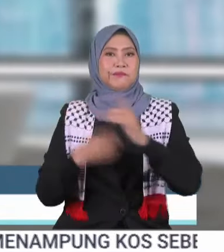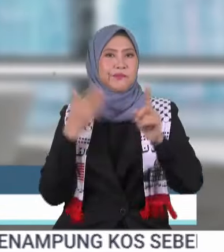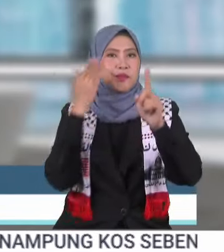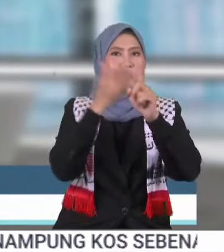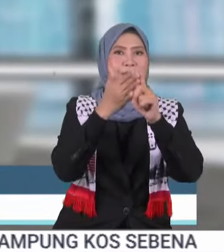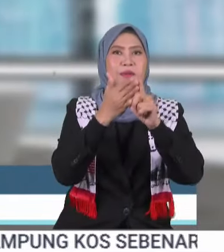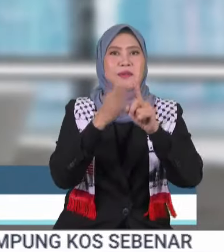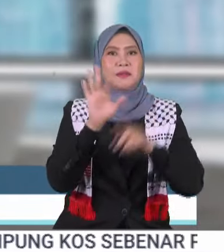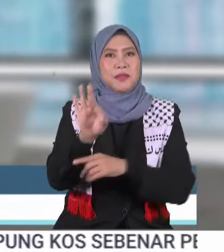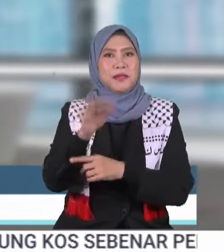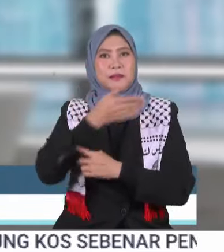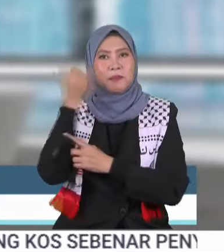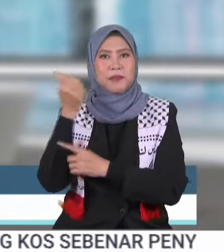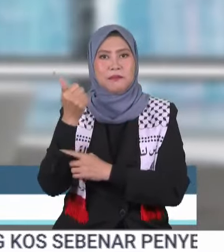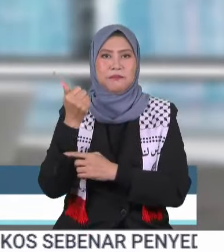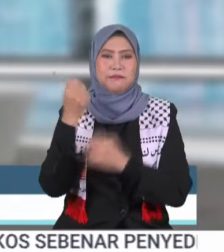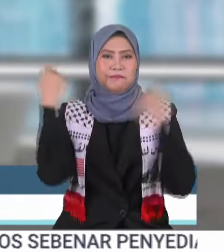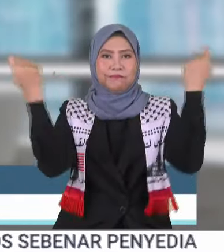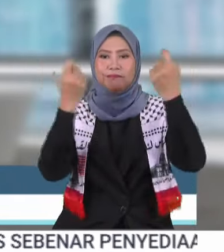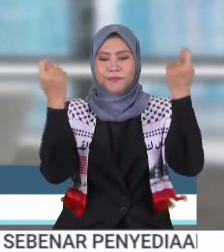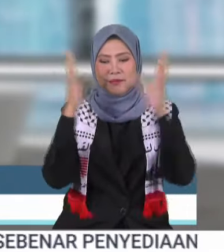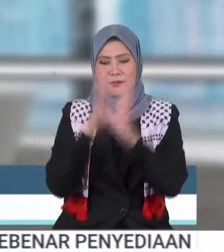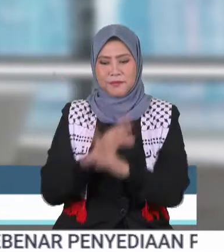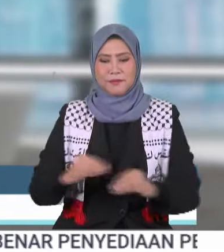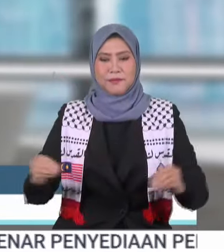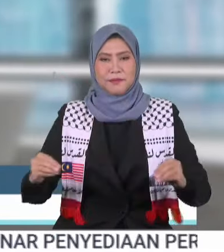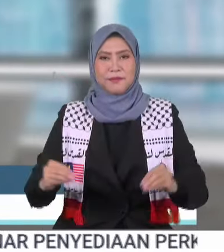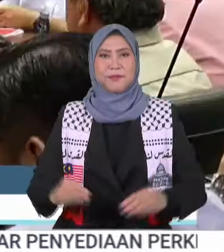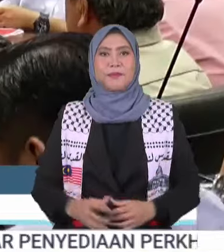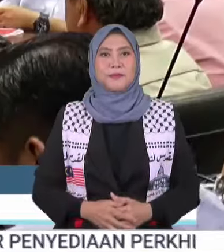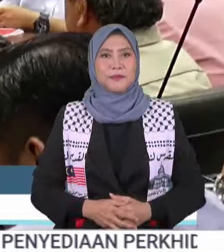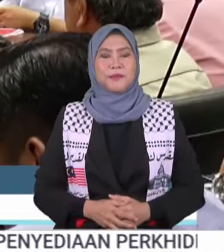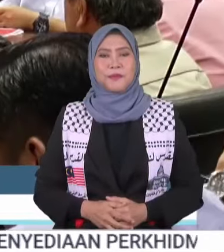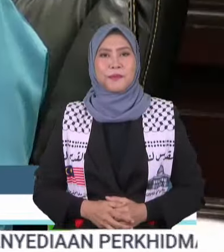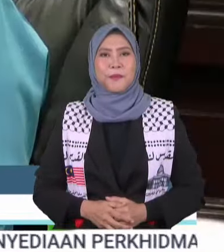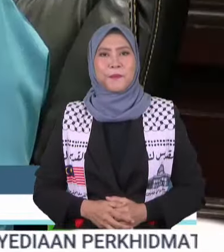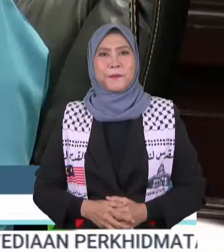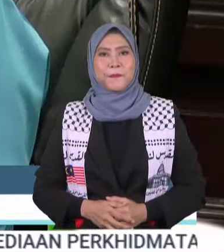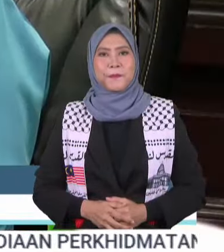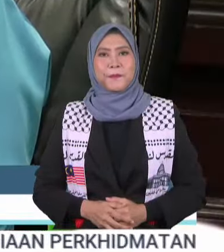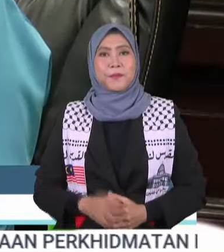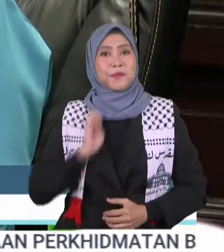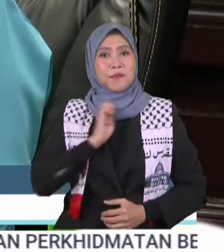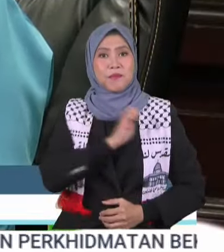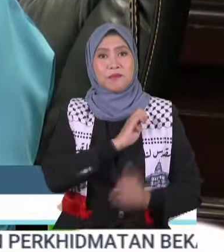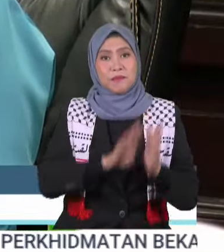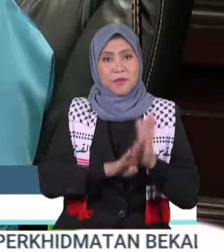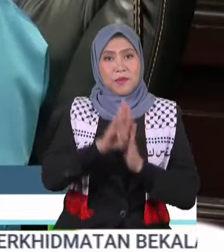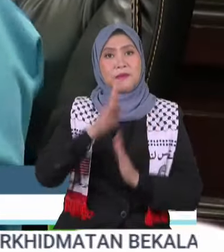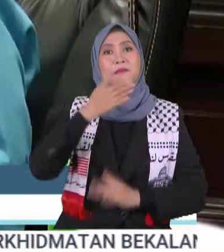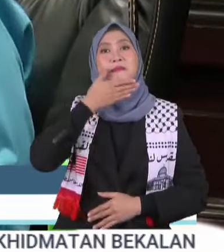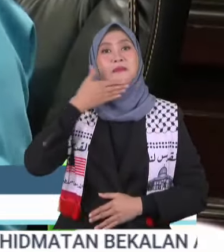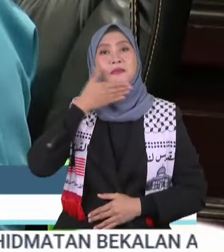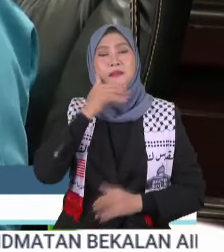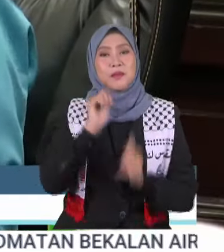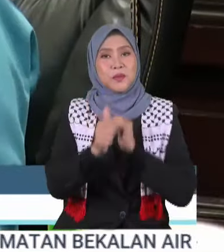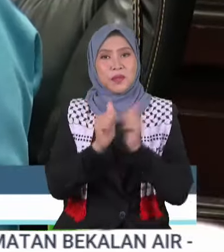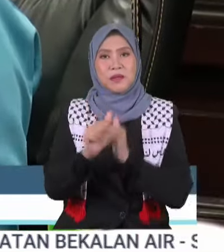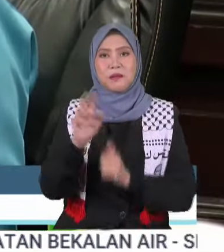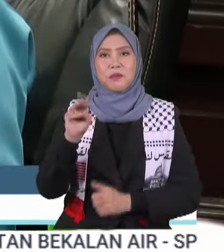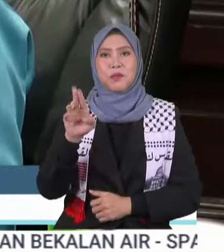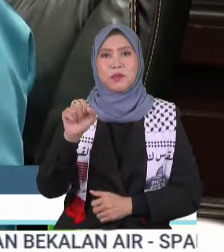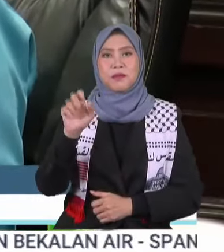tamasha yang akan berlangsung di Sarawak menurut exco pembangunan belia dan sukan Mustafa